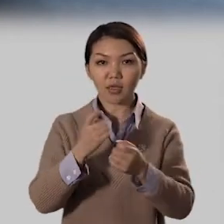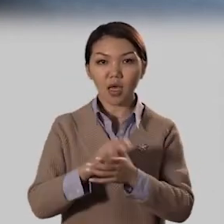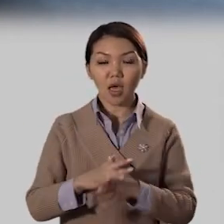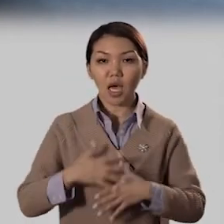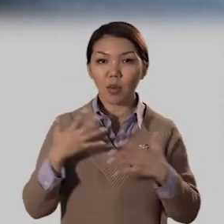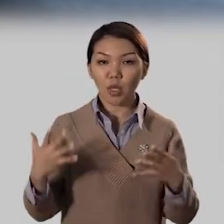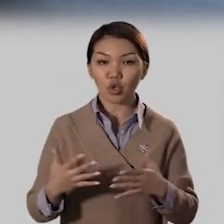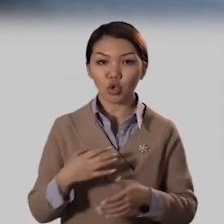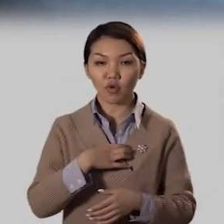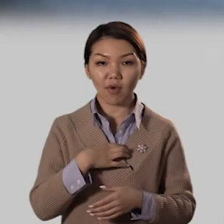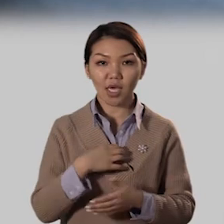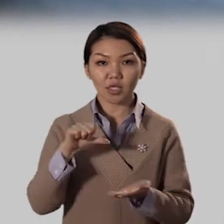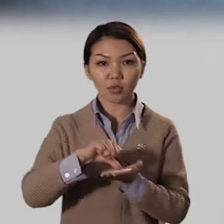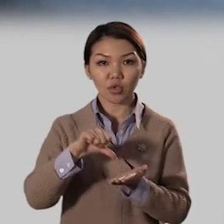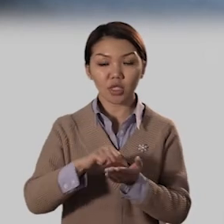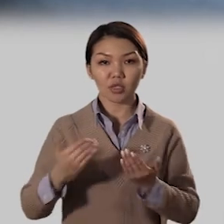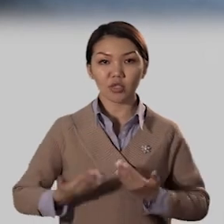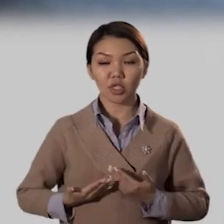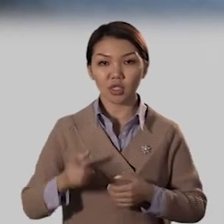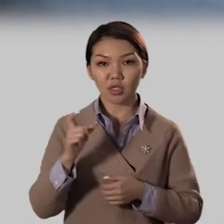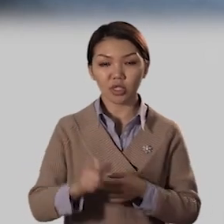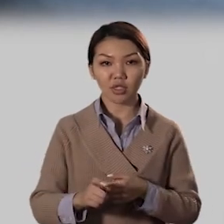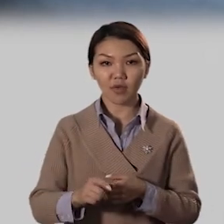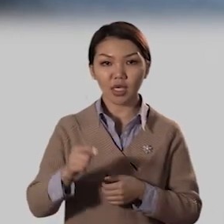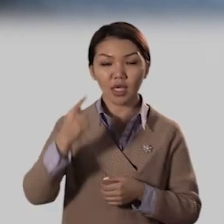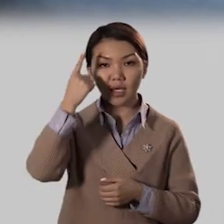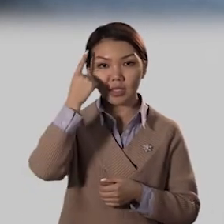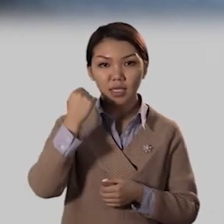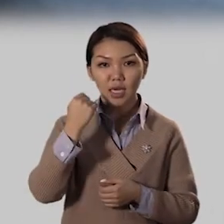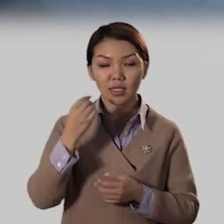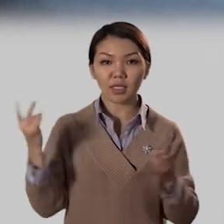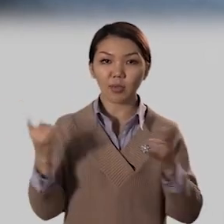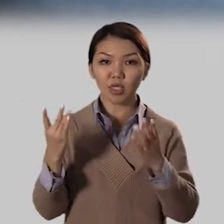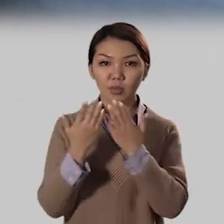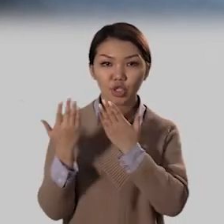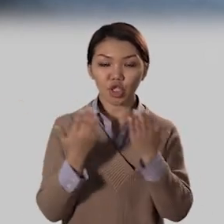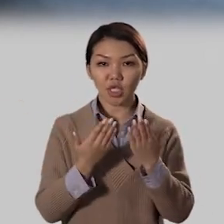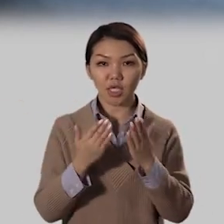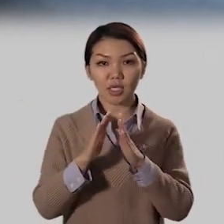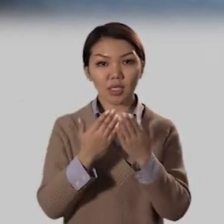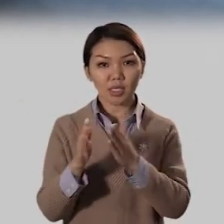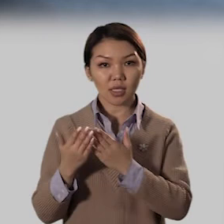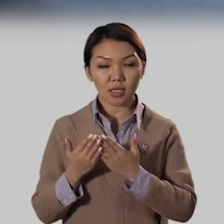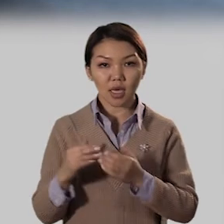в жизни человека знаний о необходимости чтения книг о самообразовании